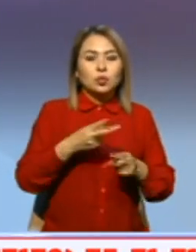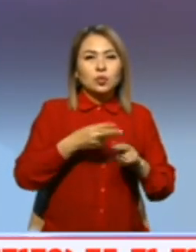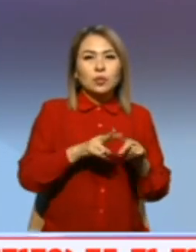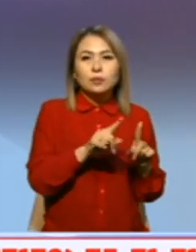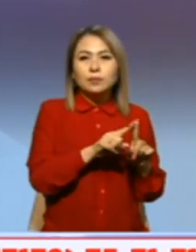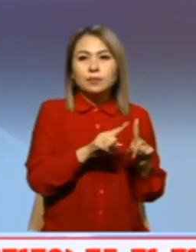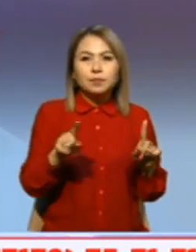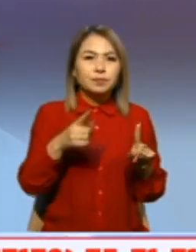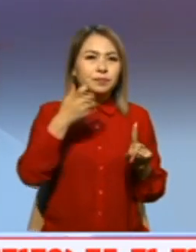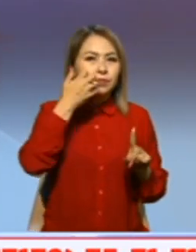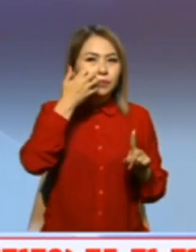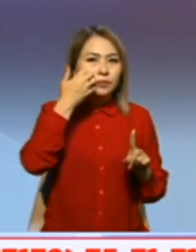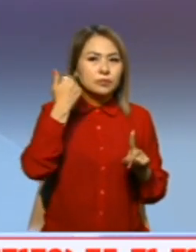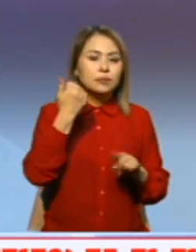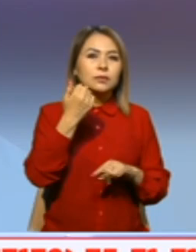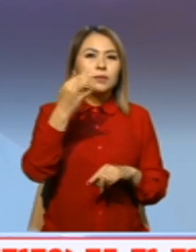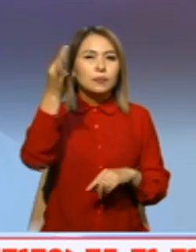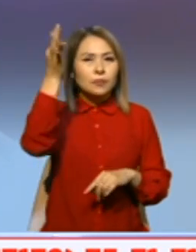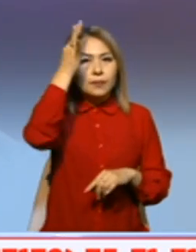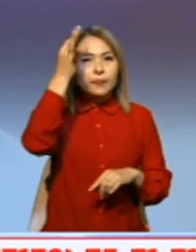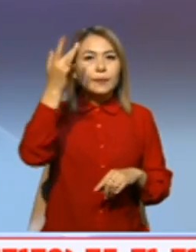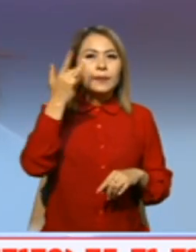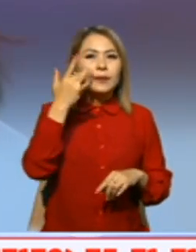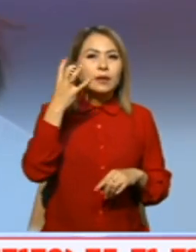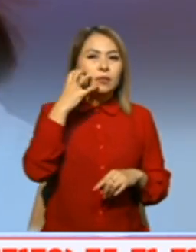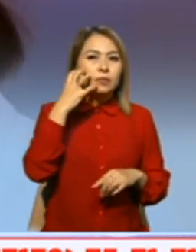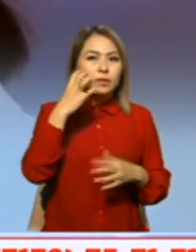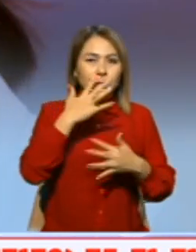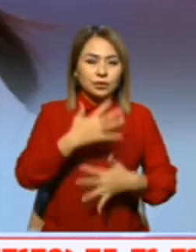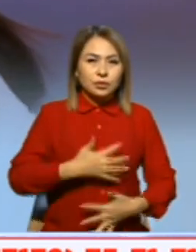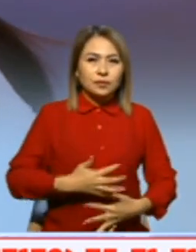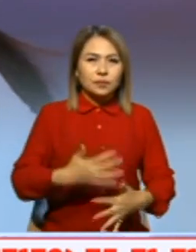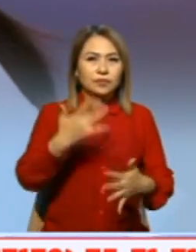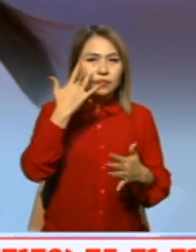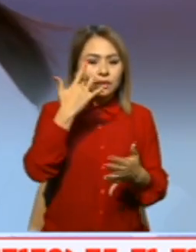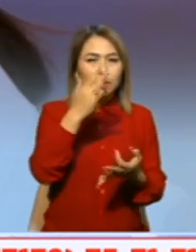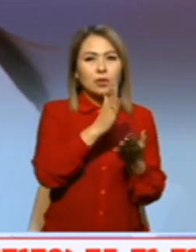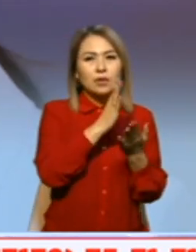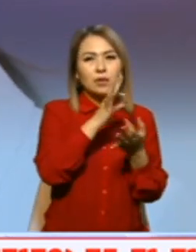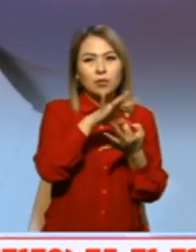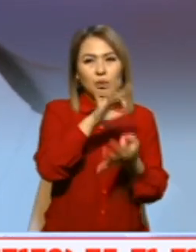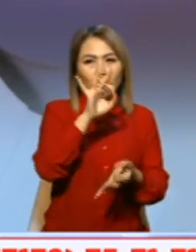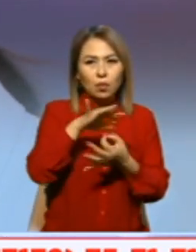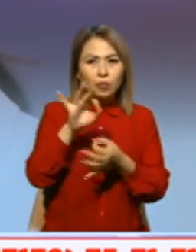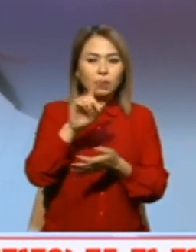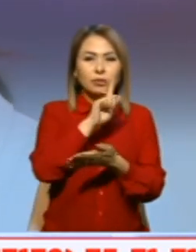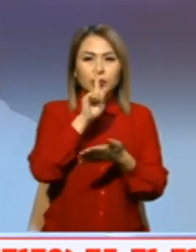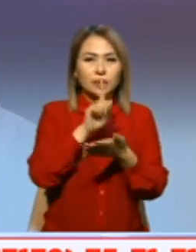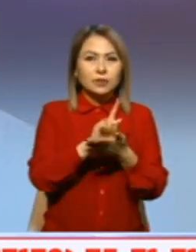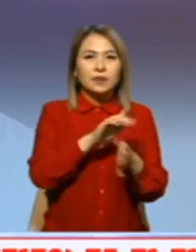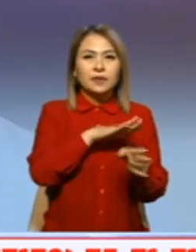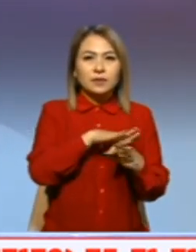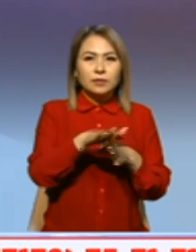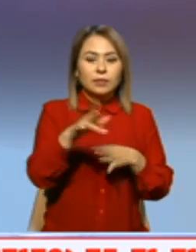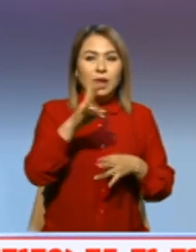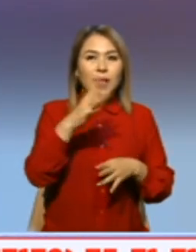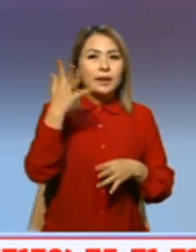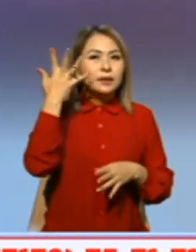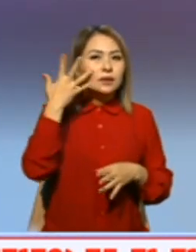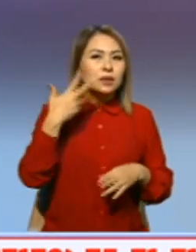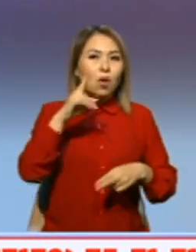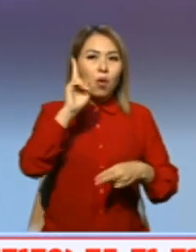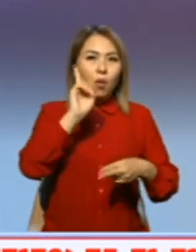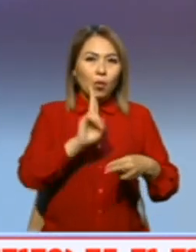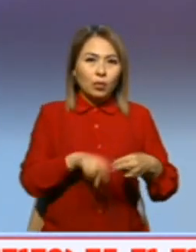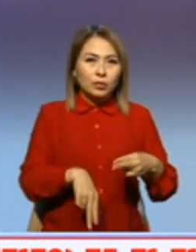аралықты жүкті әйелдердің есіне саламын, уақытын өткізіп алмай өткізу керек. Осы УЗИ диагностикадан кейін барып